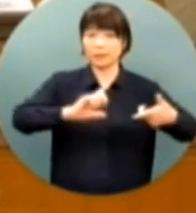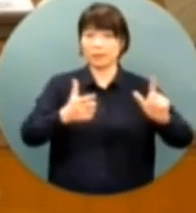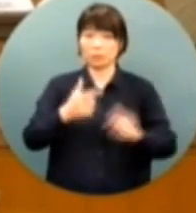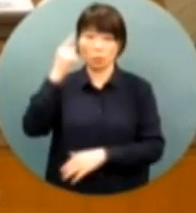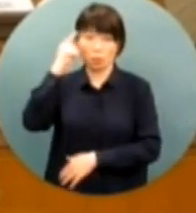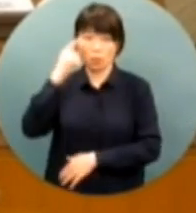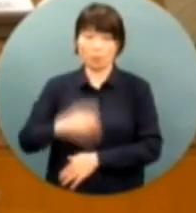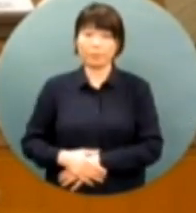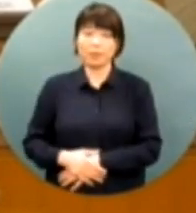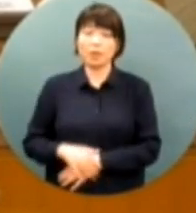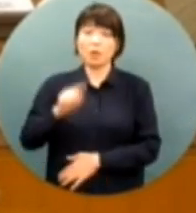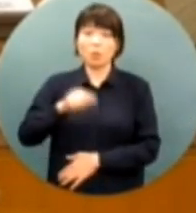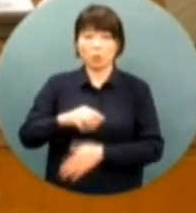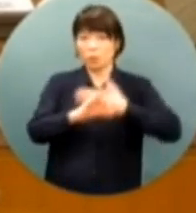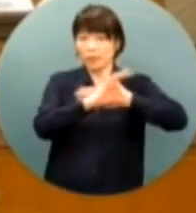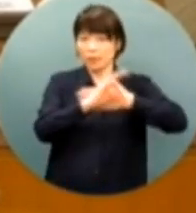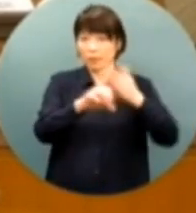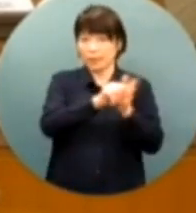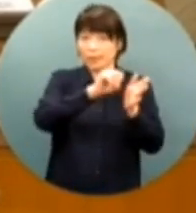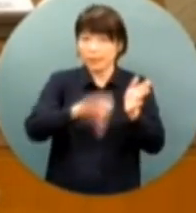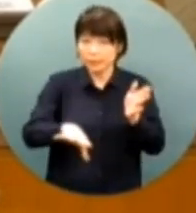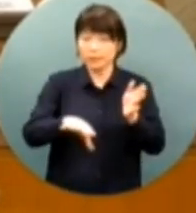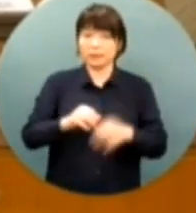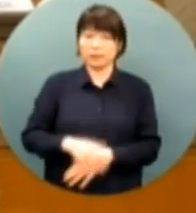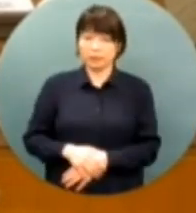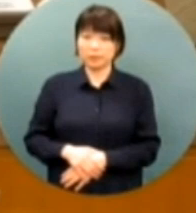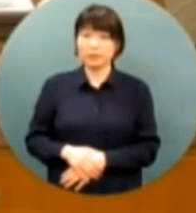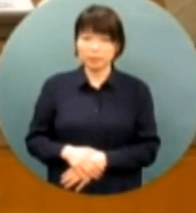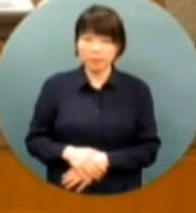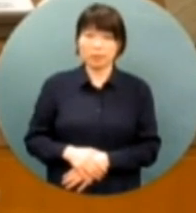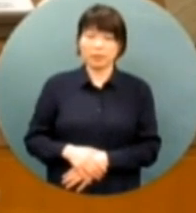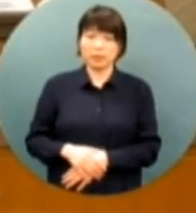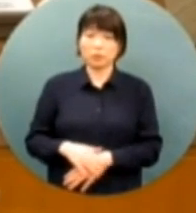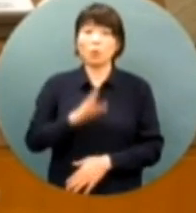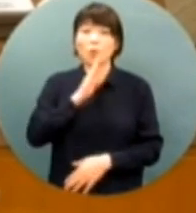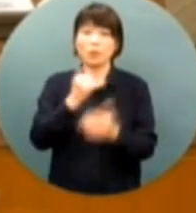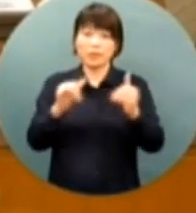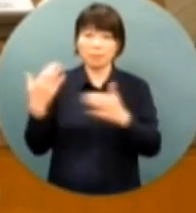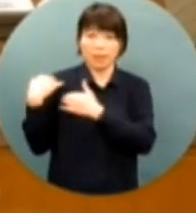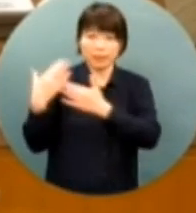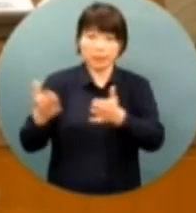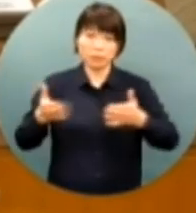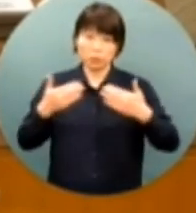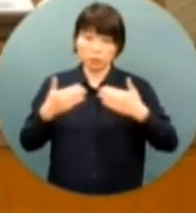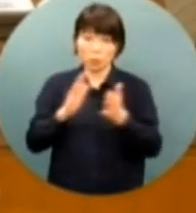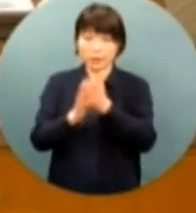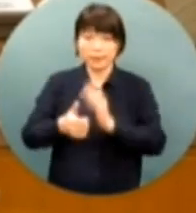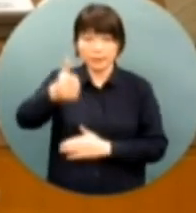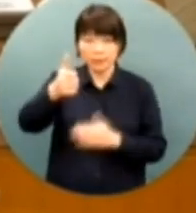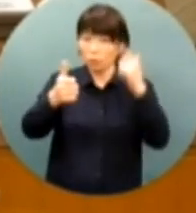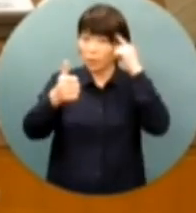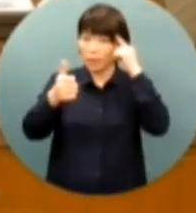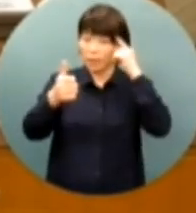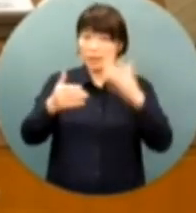ております。こうした案件は却下し、当該自治体に任せるべきではないかと考えますが、知事のご所見と推